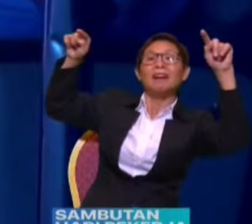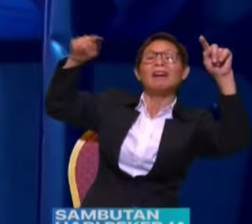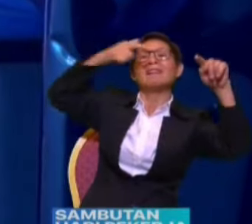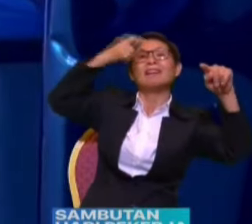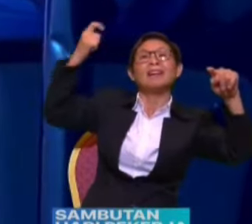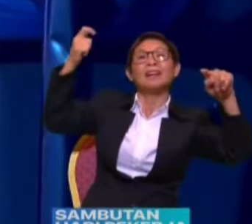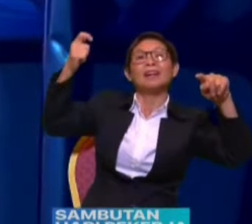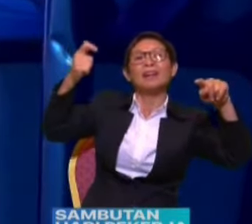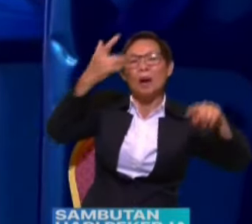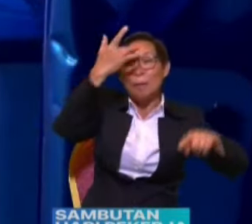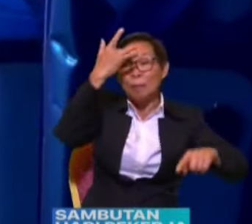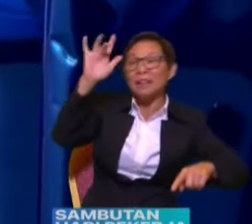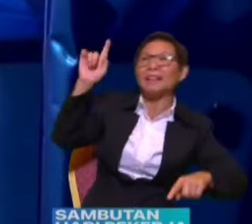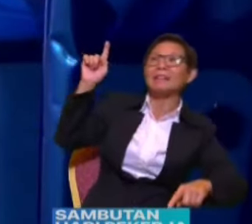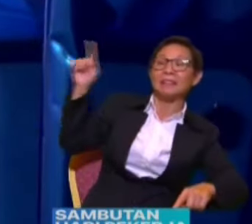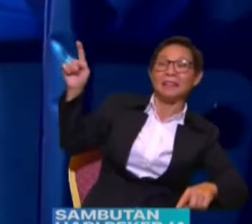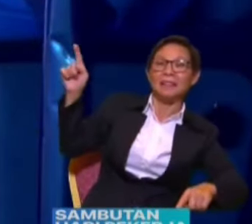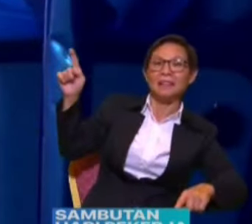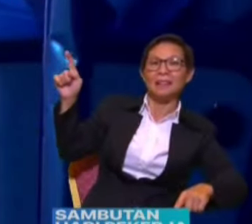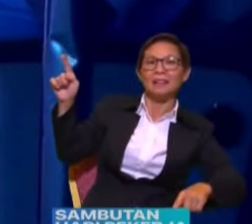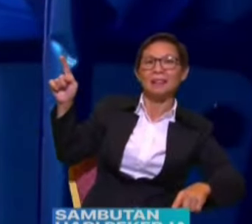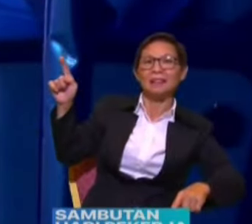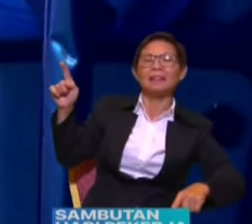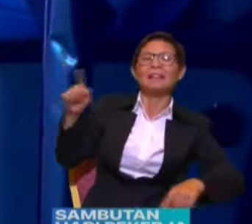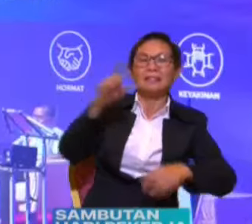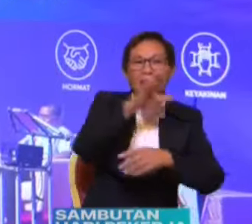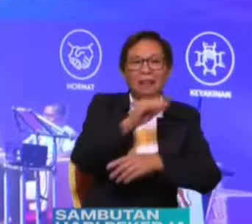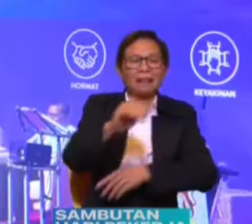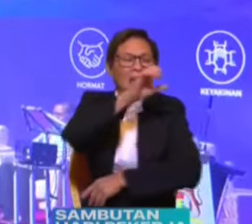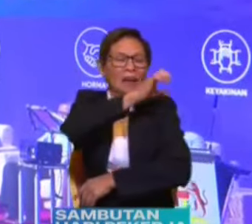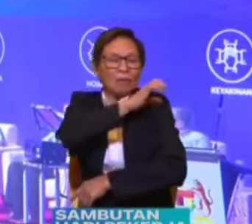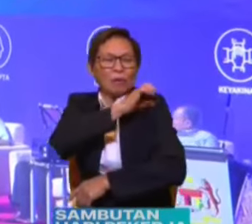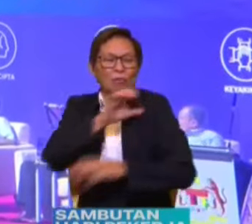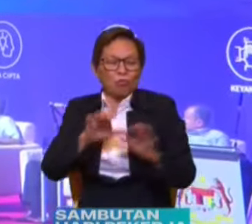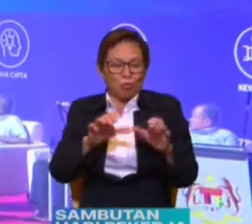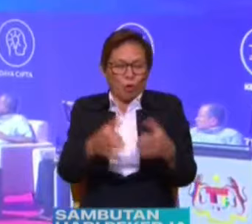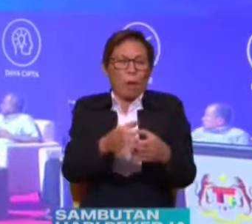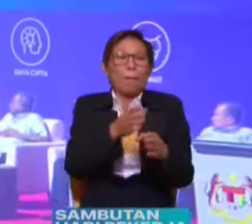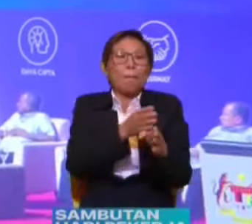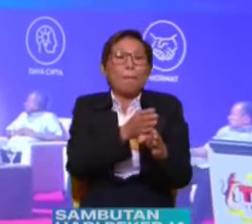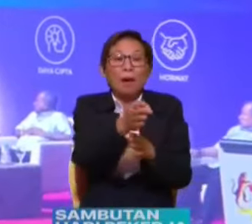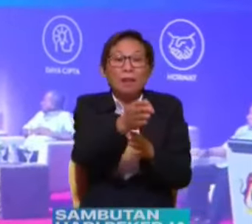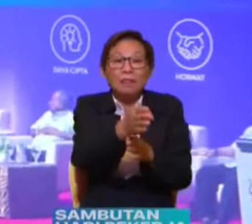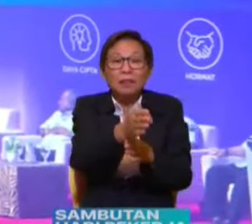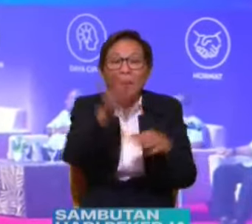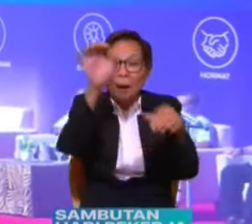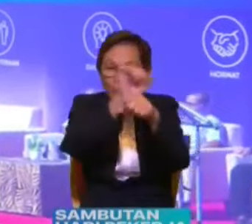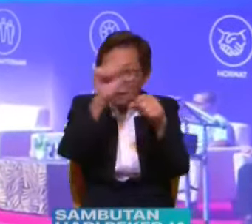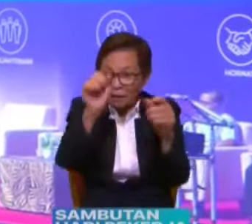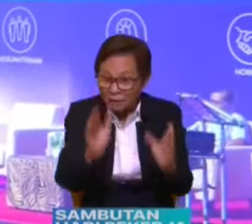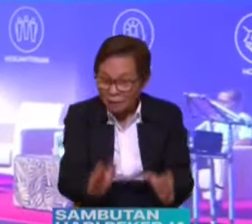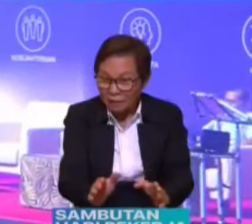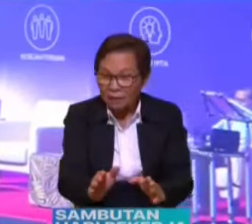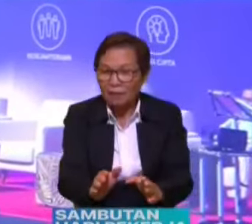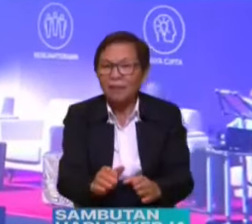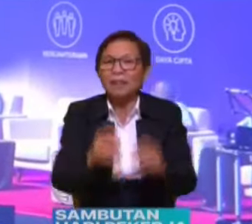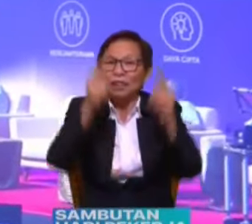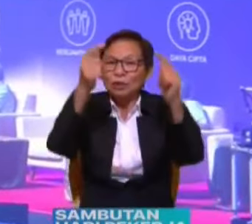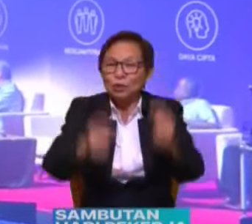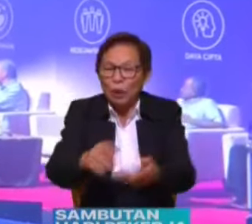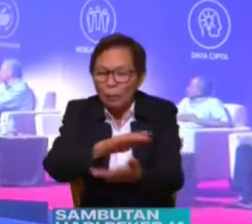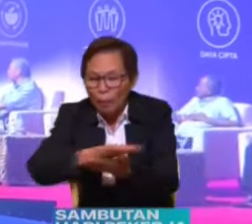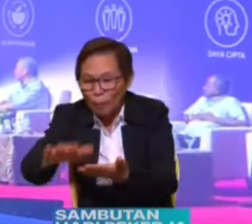kerana kepintaran dia, kepintaran eksekutif, golongan profesional, pekerja, tukang